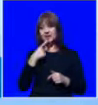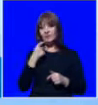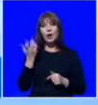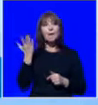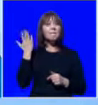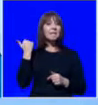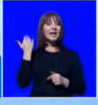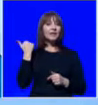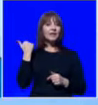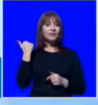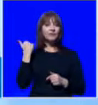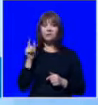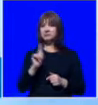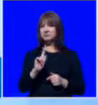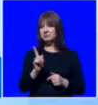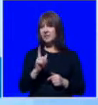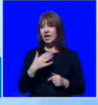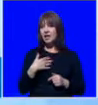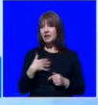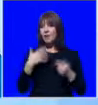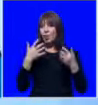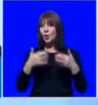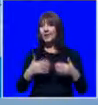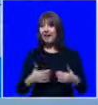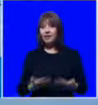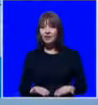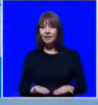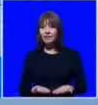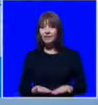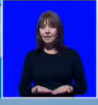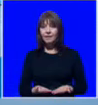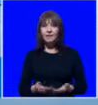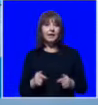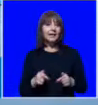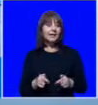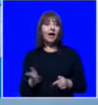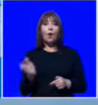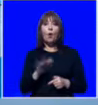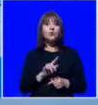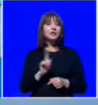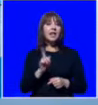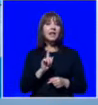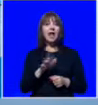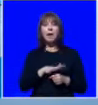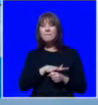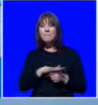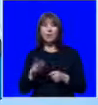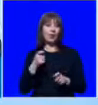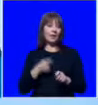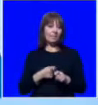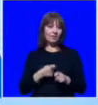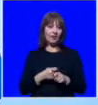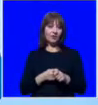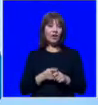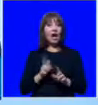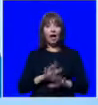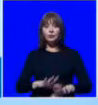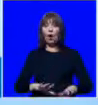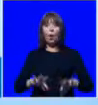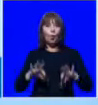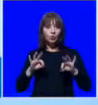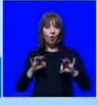никога, чуйте ме, при това никога не е имало такава база данни. Сега, тя не е още пълноценно направена. Но като бъде